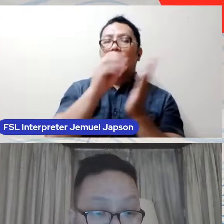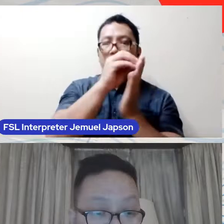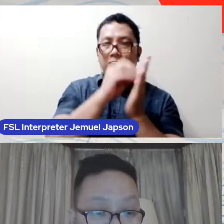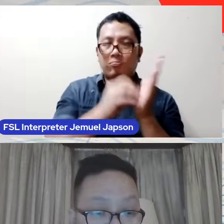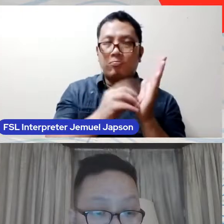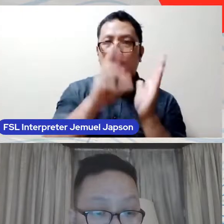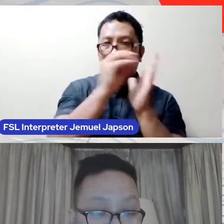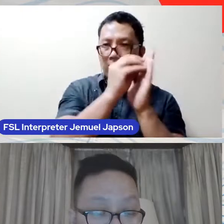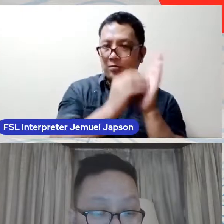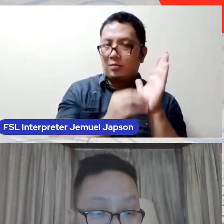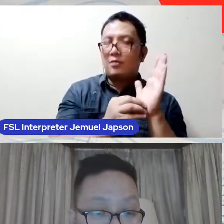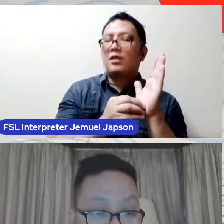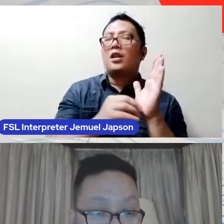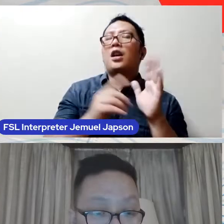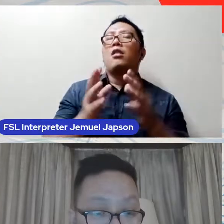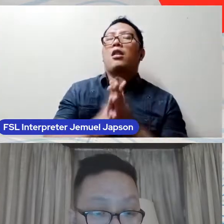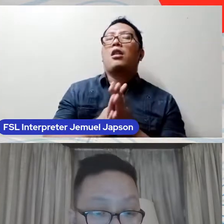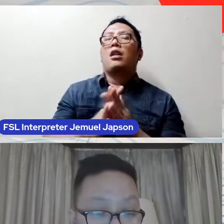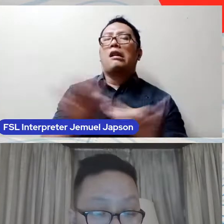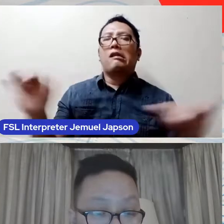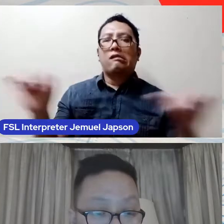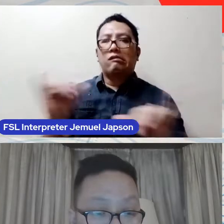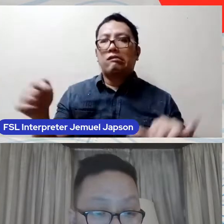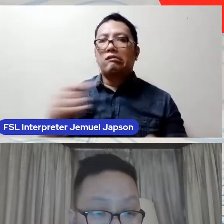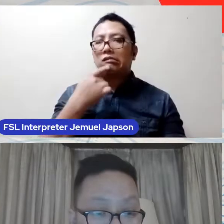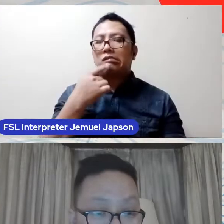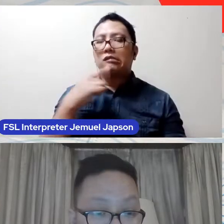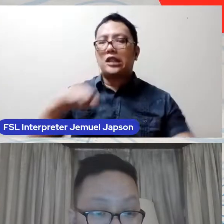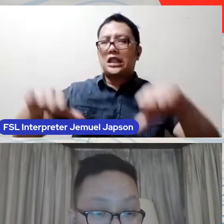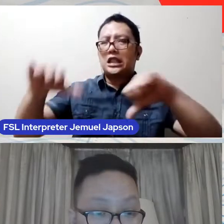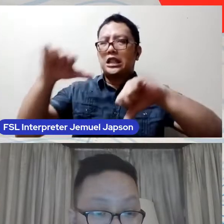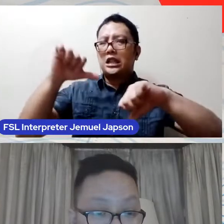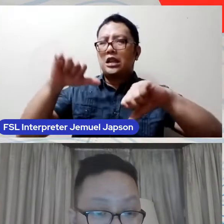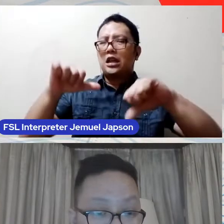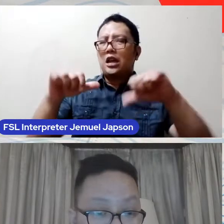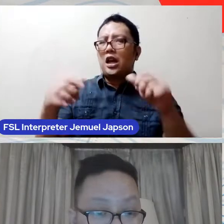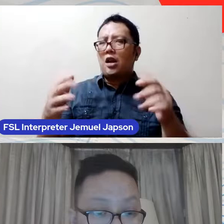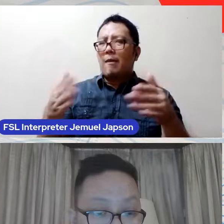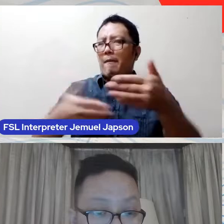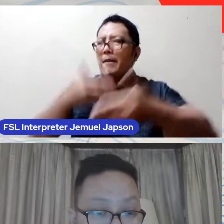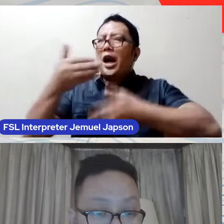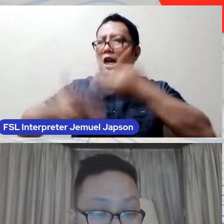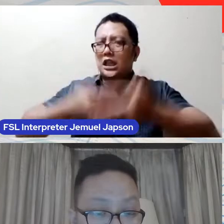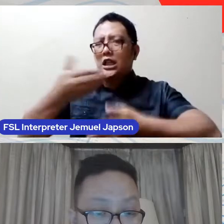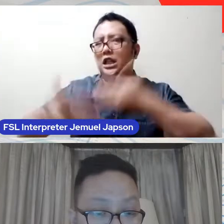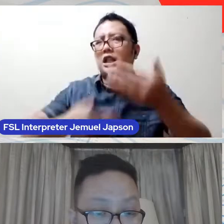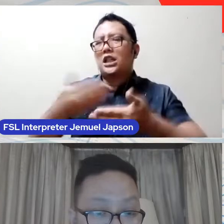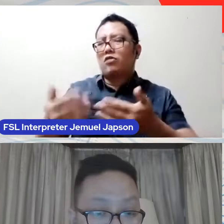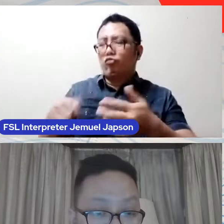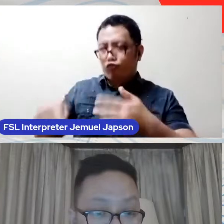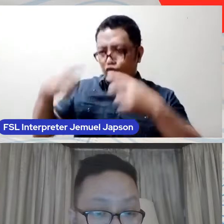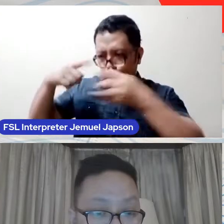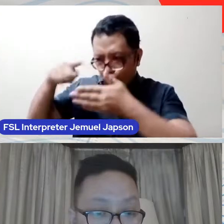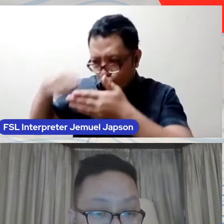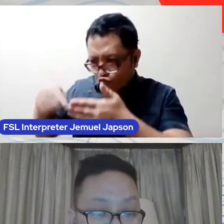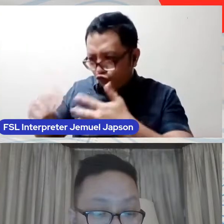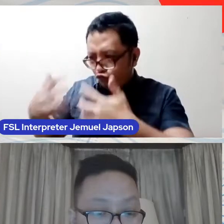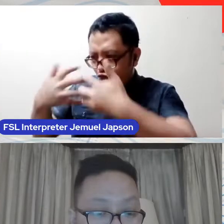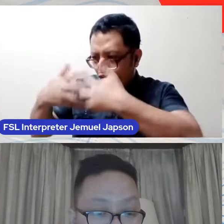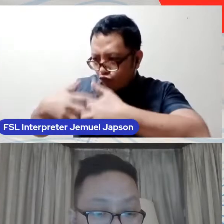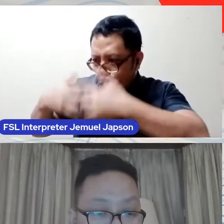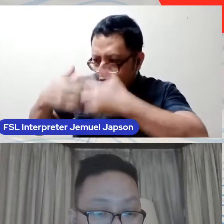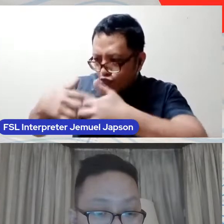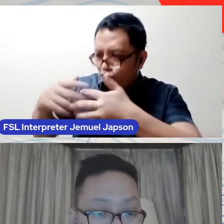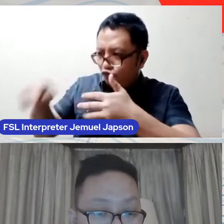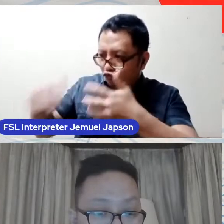siya I could say it's a scientific process of actually check up talaga siya ng makina and yung makina na yan